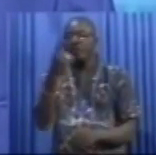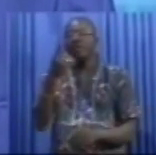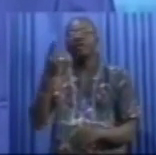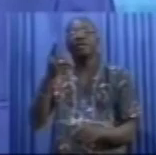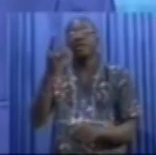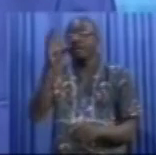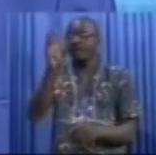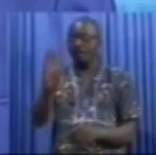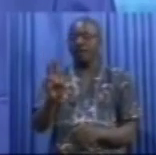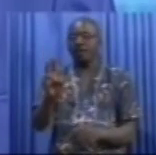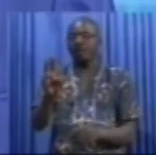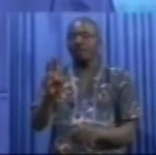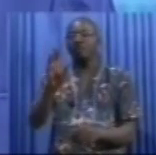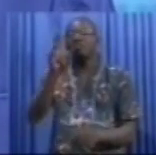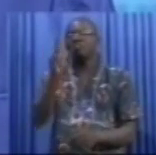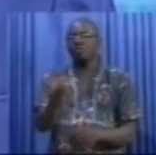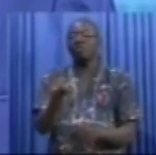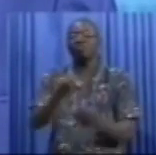non-étudiants.